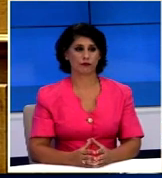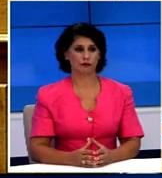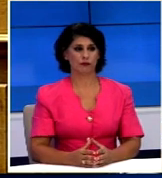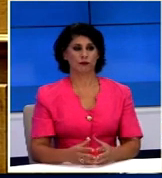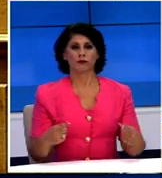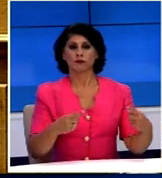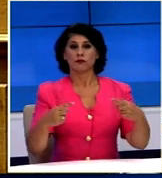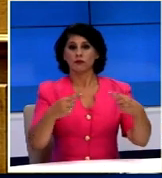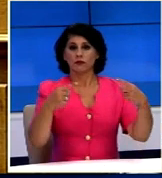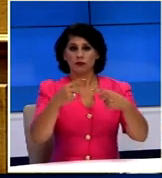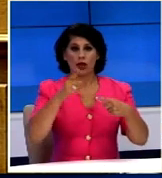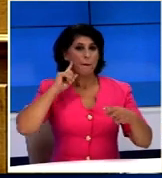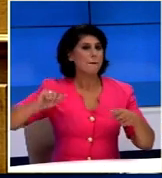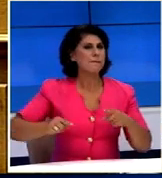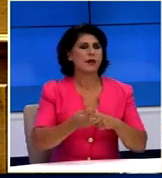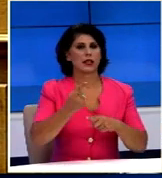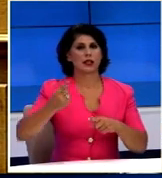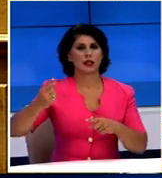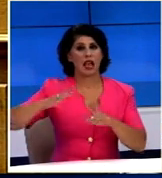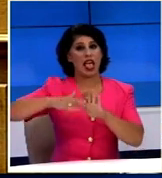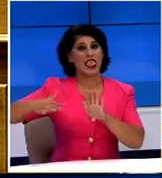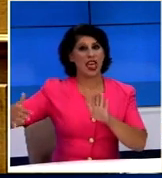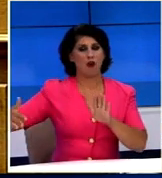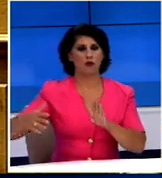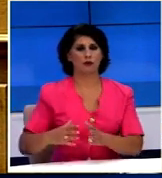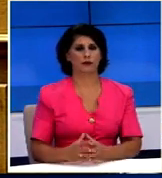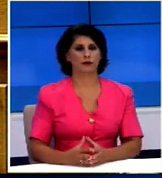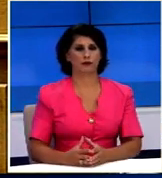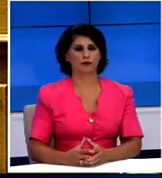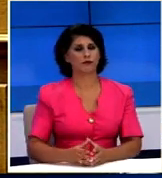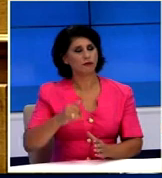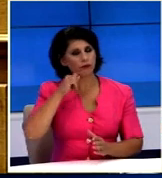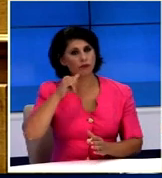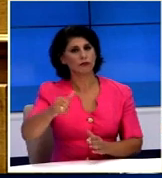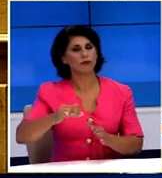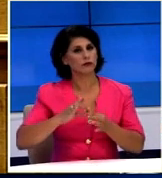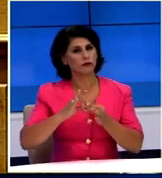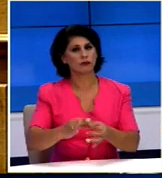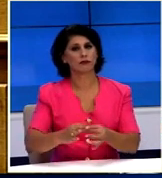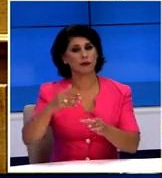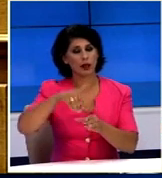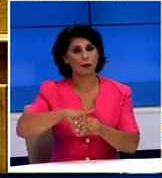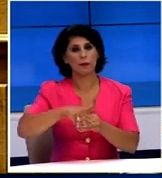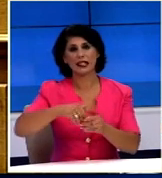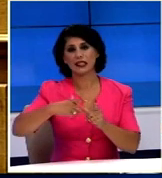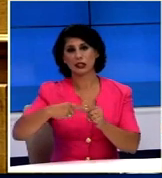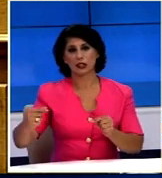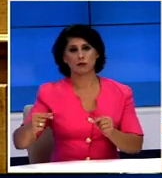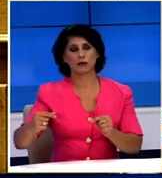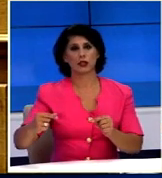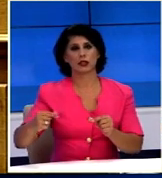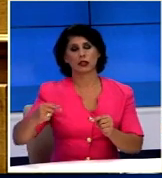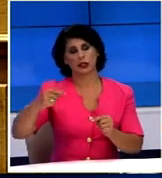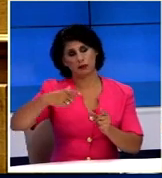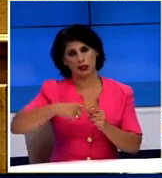εντείνει τις παραβιάσεις στο Αιγαίο και συνεχίζει παραβιάσεις εντός της Κυπριακής Αποκλειστικής Οικονομικής Ζώνης.